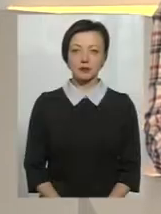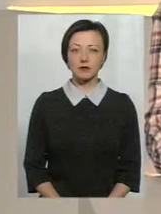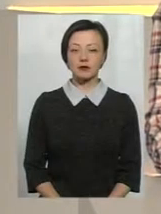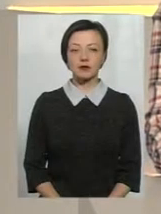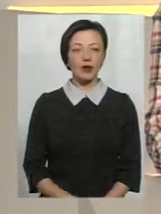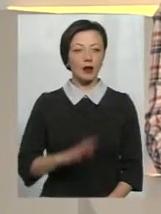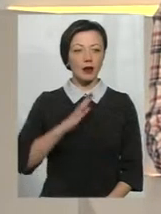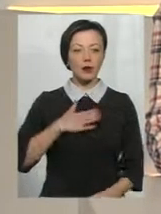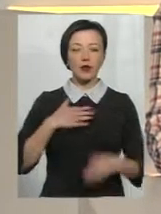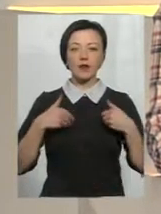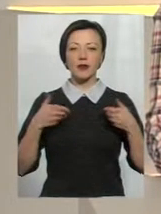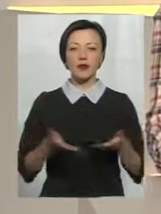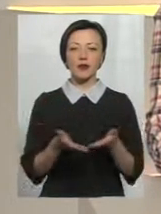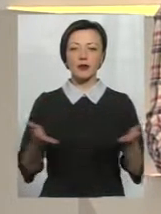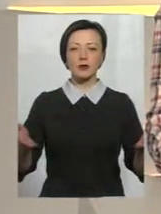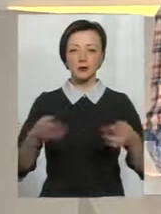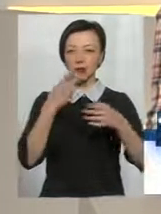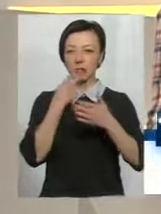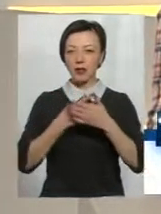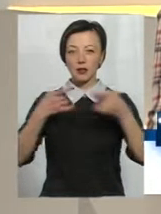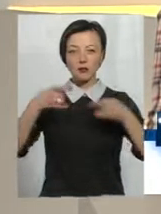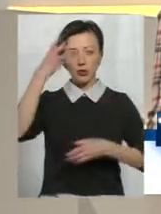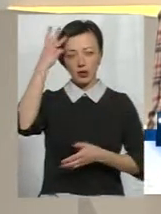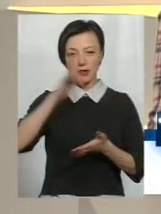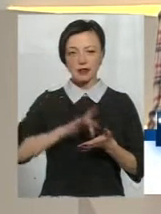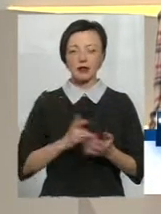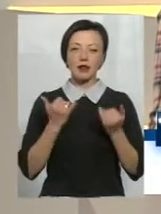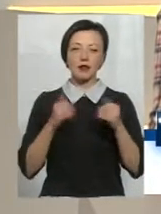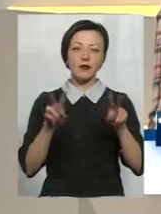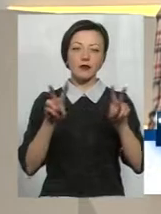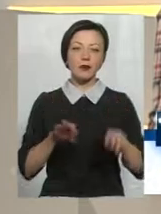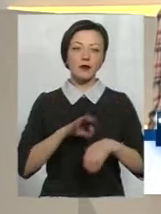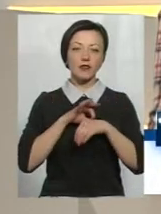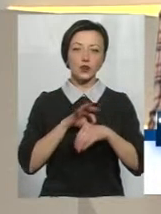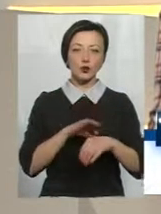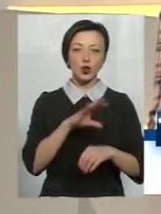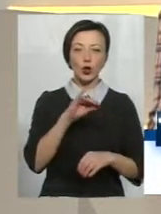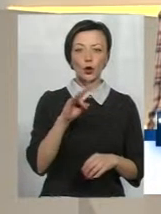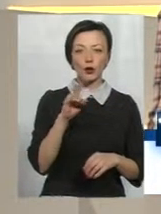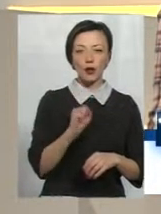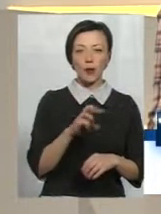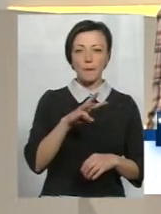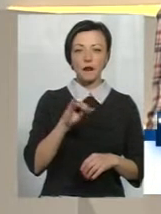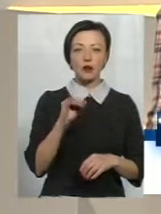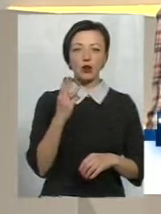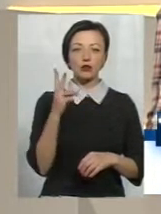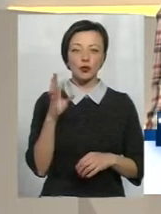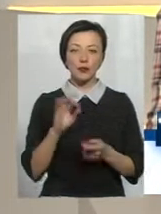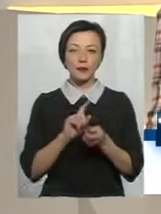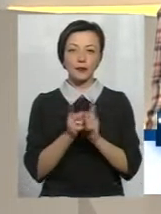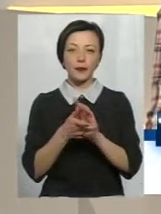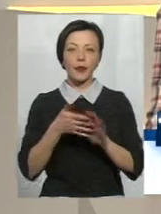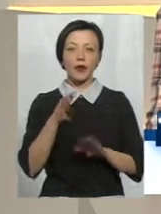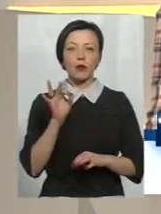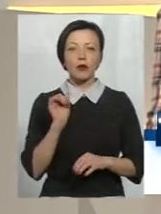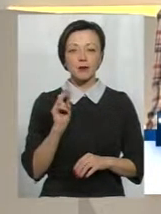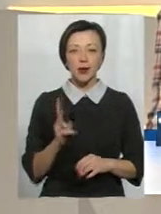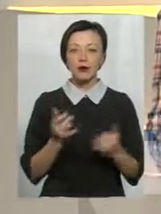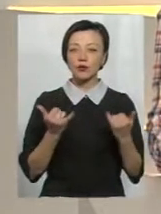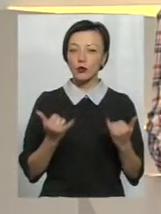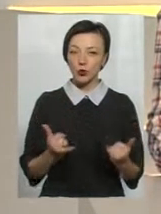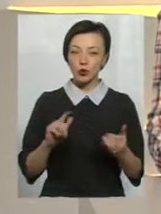Мої вітання усім телеглядачам Поділля Центр. В ефірі «Тема». Для вас сьогодні у студії працює я, Юна Мітрашко, сурдопереклад Ольга Рибак. Сьогодні